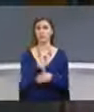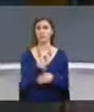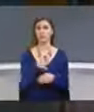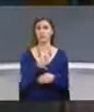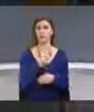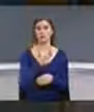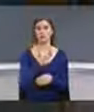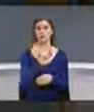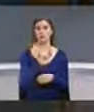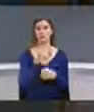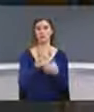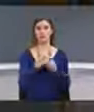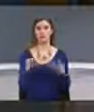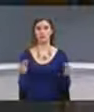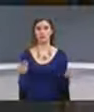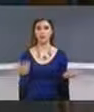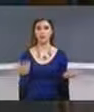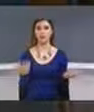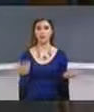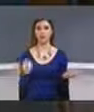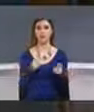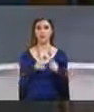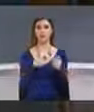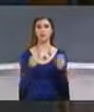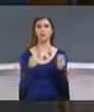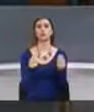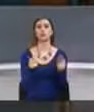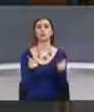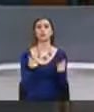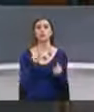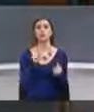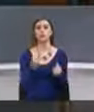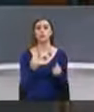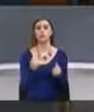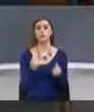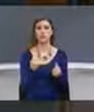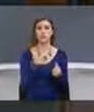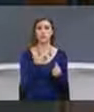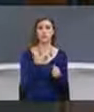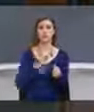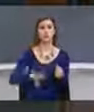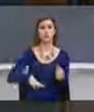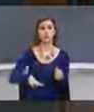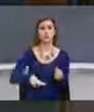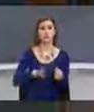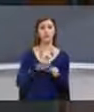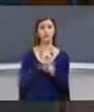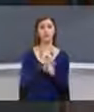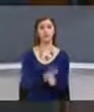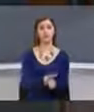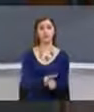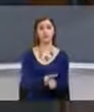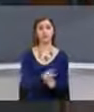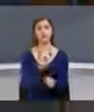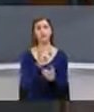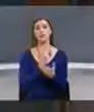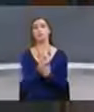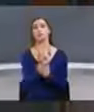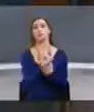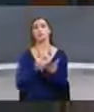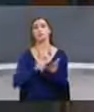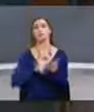but për dhunën ndaj gruas. Nuk është dhuna ndaj gruas thjesht një